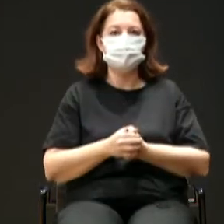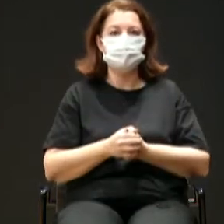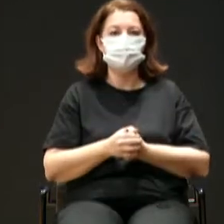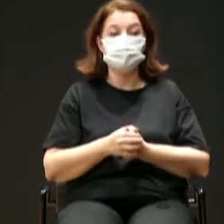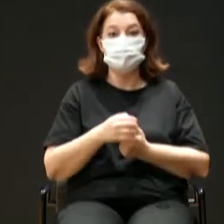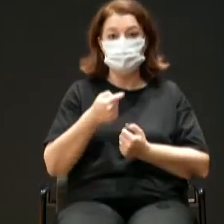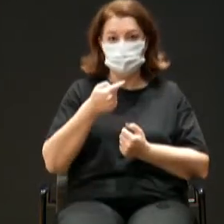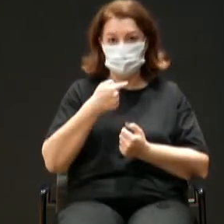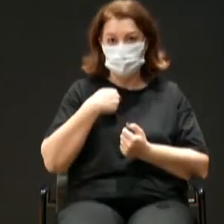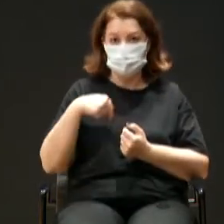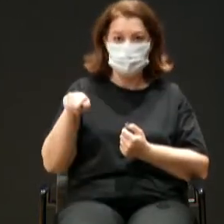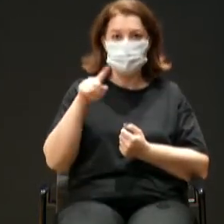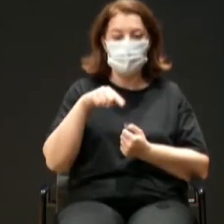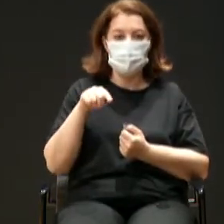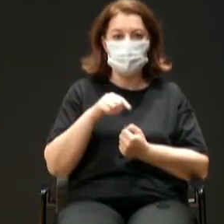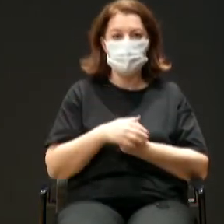Bizler